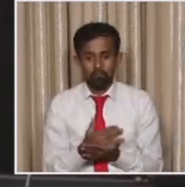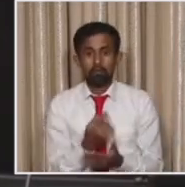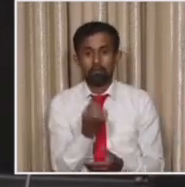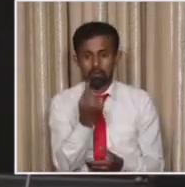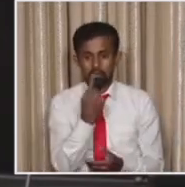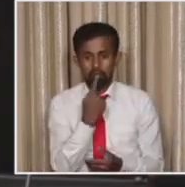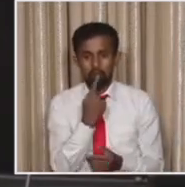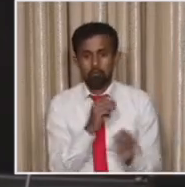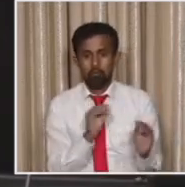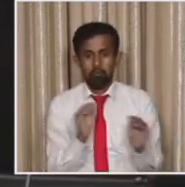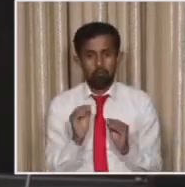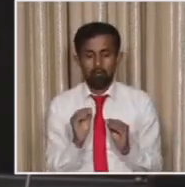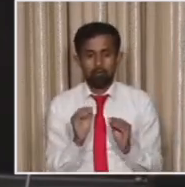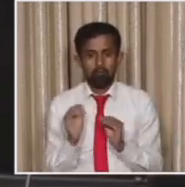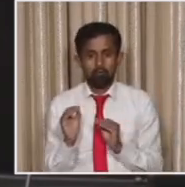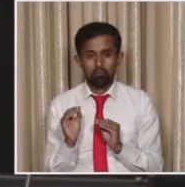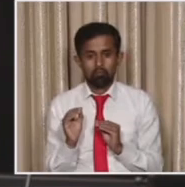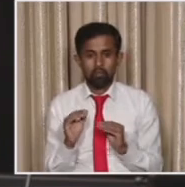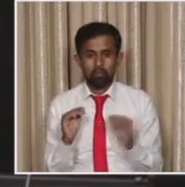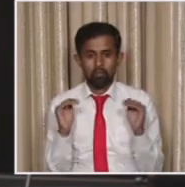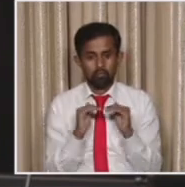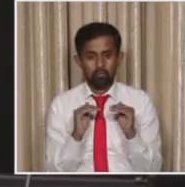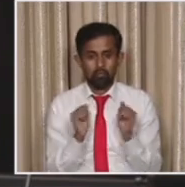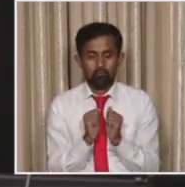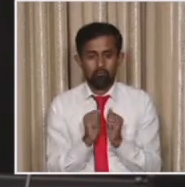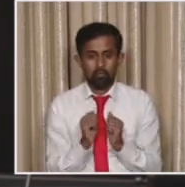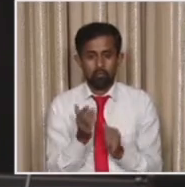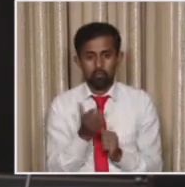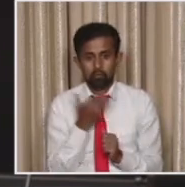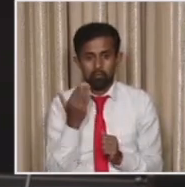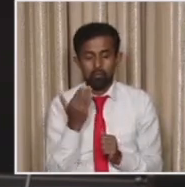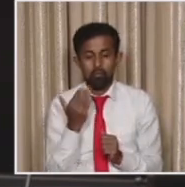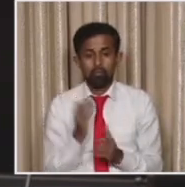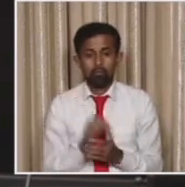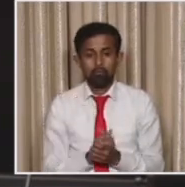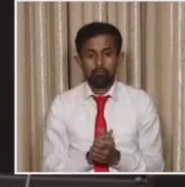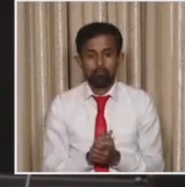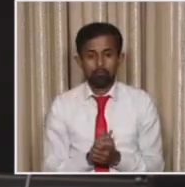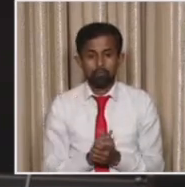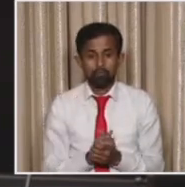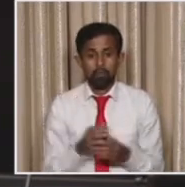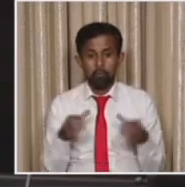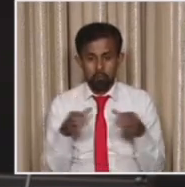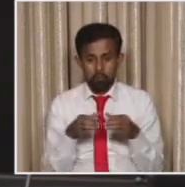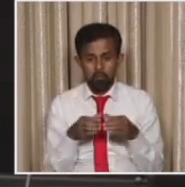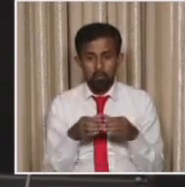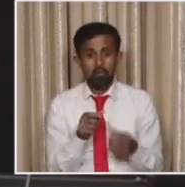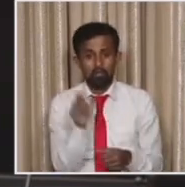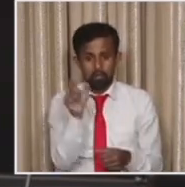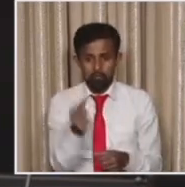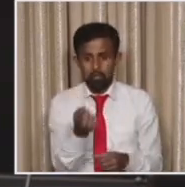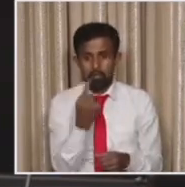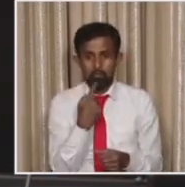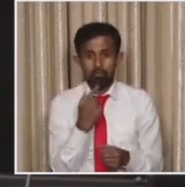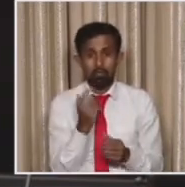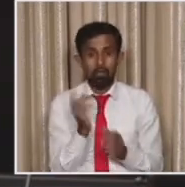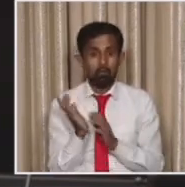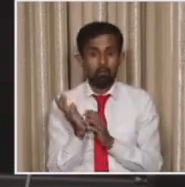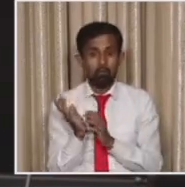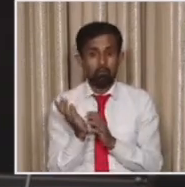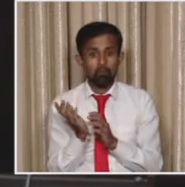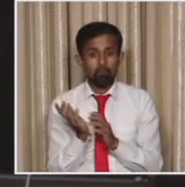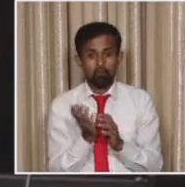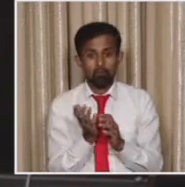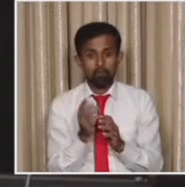කාරණා පසුව කරන්න ඇති සාධනීය වැඩ ගොඩක් වෙන්නත් ඇති. නමුත් මේ අර පක්ෂයක් ද එතුමාම කිව්වා අපි ගෙනිච්ච අයලු ඒ